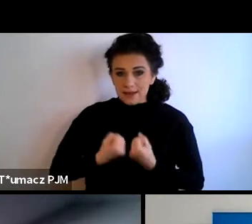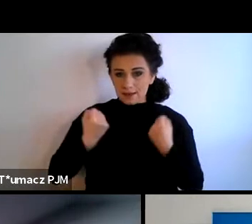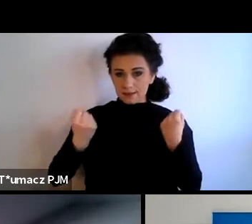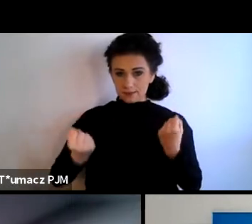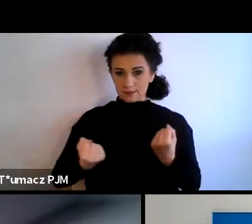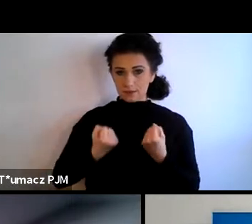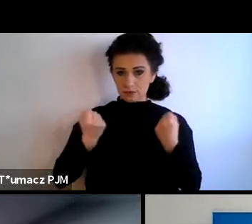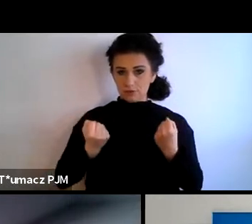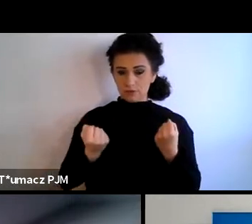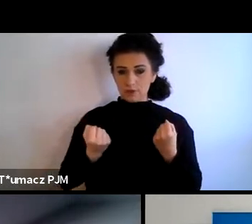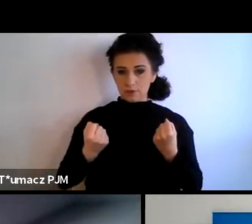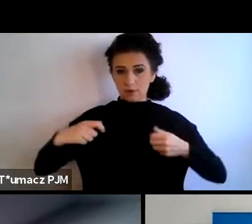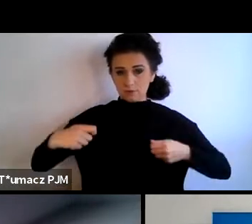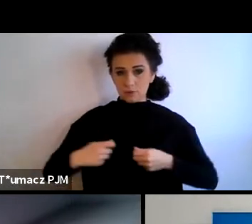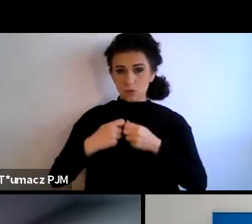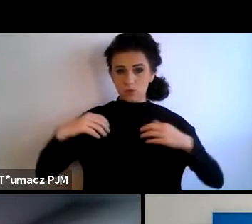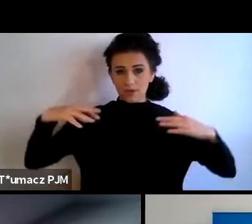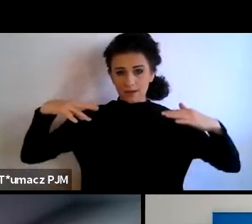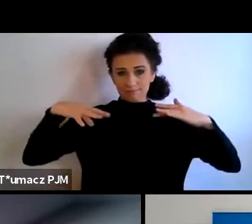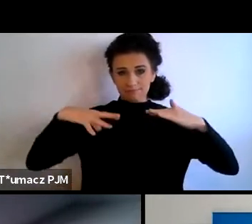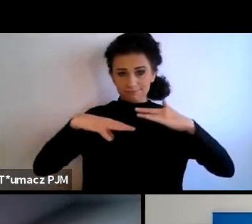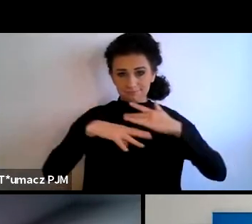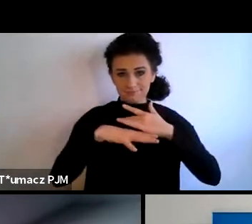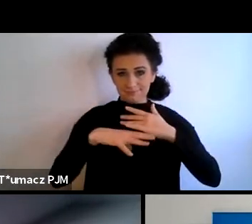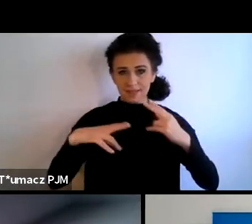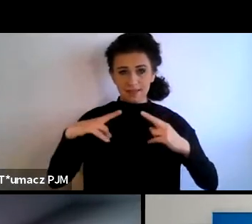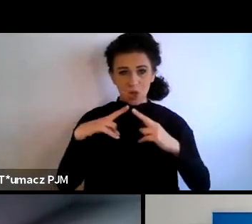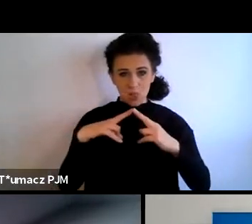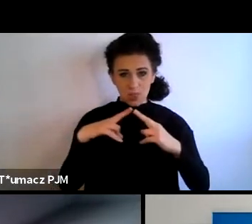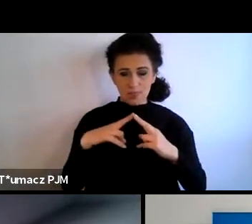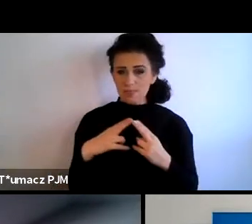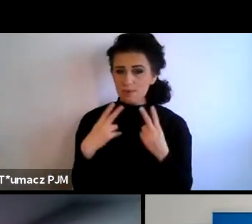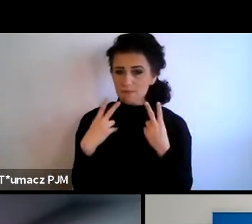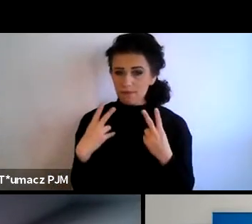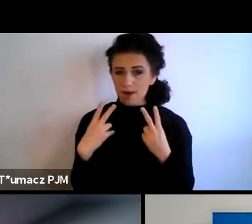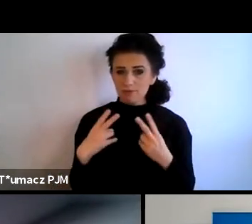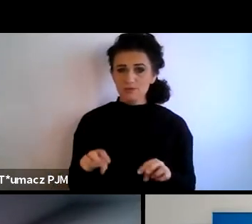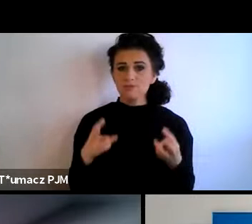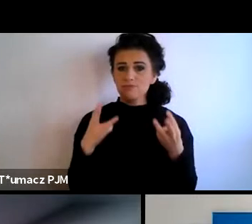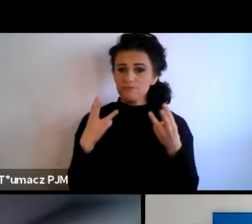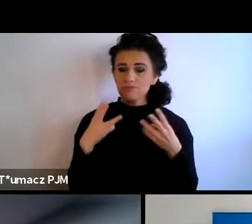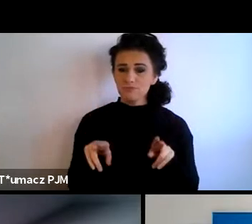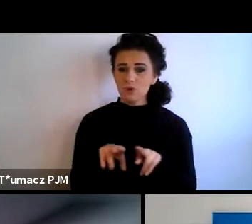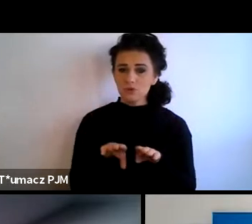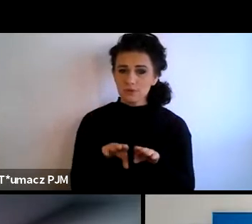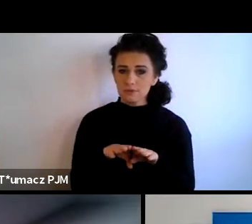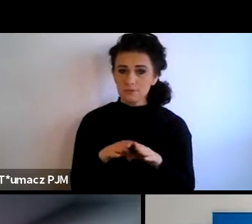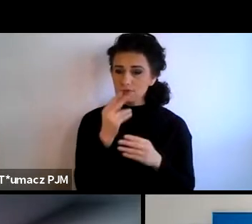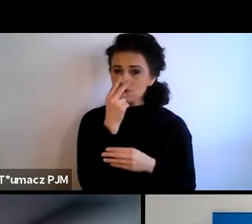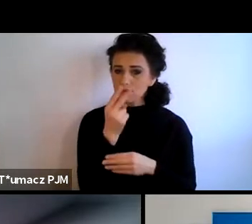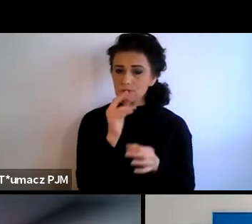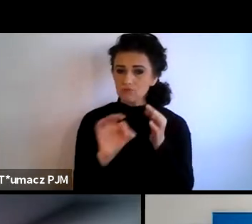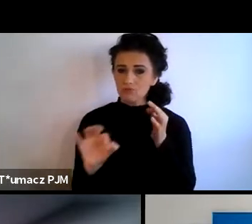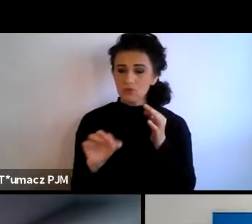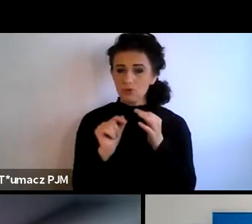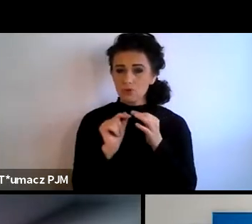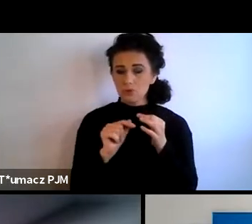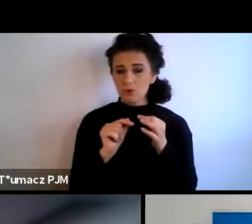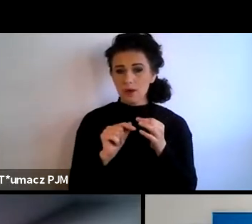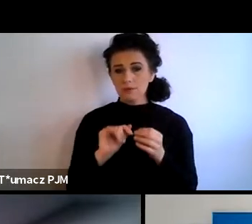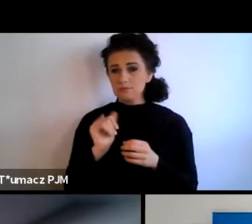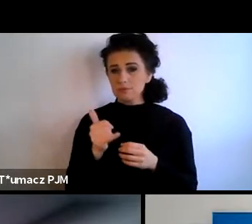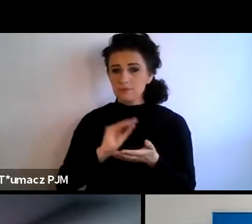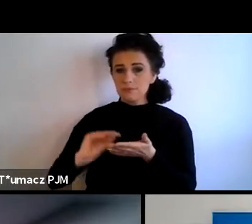zaangażowanie i wspólne relacje są bardzo, bardzo istotne i widać to po tym, jak piszą